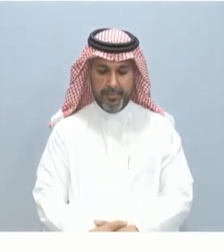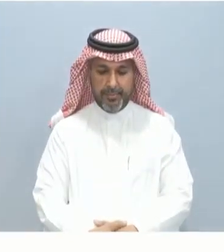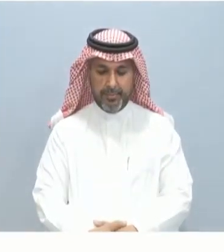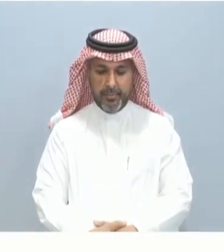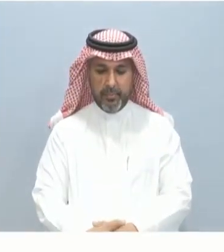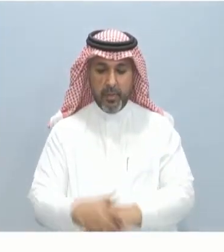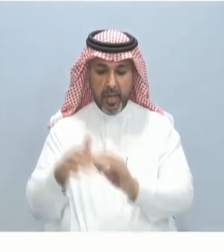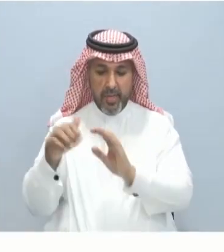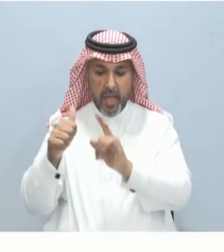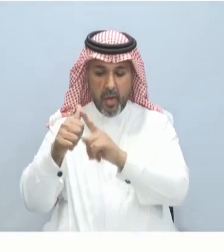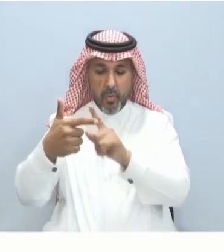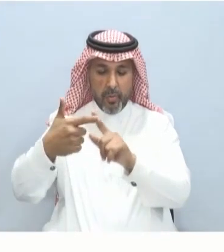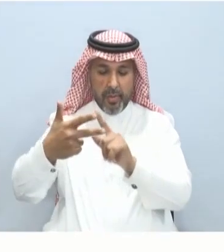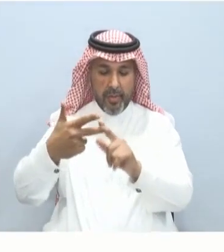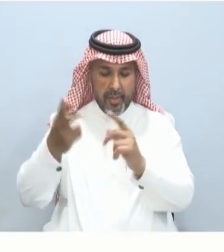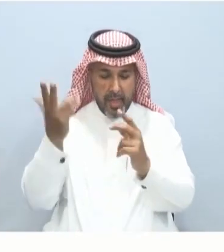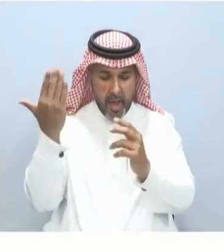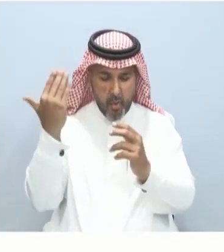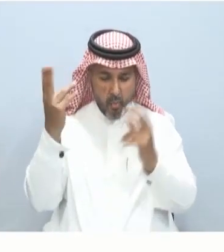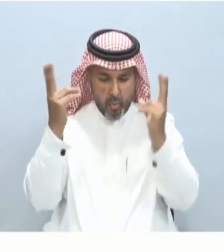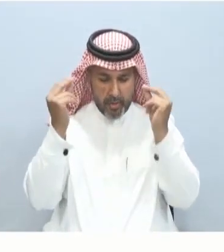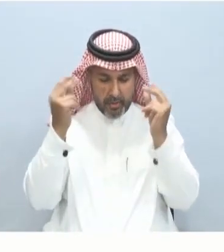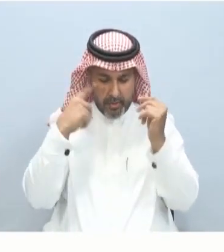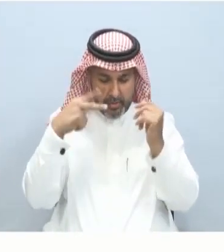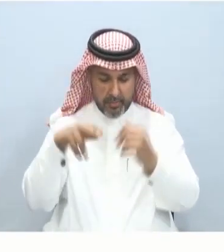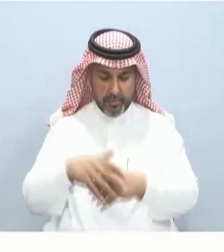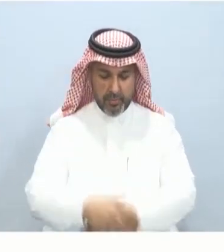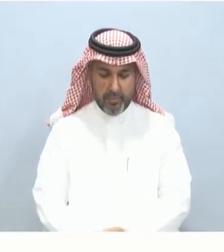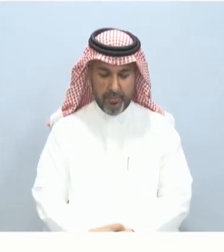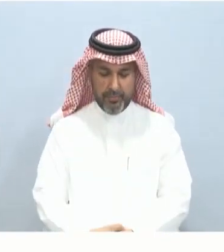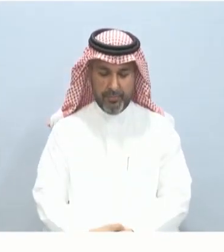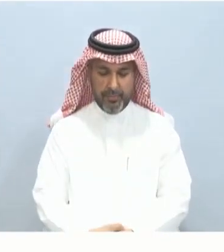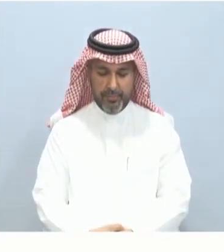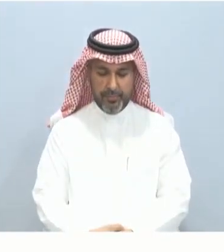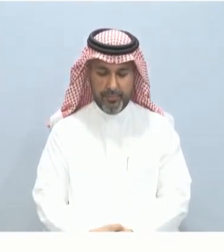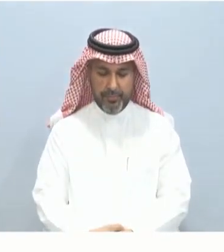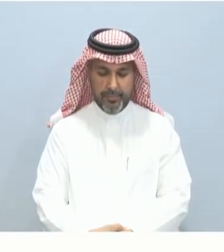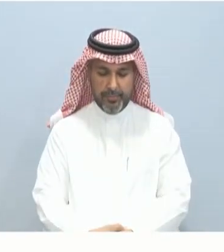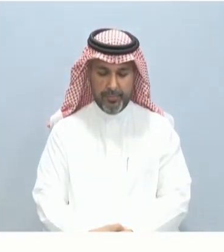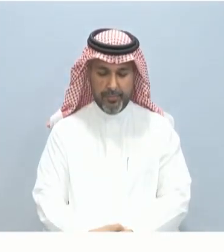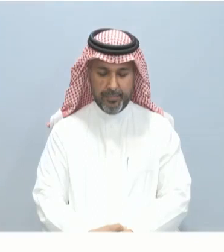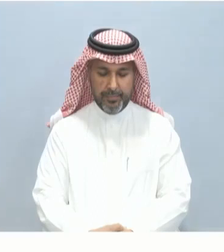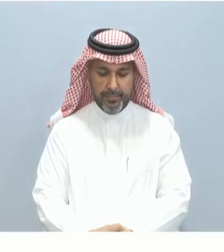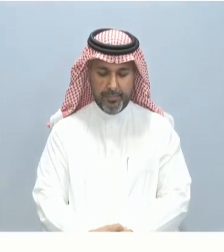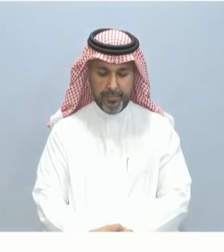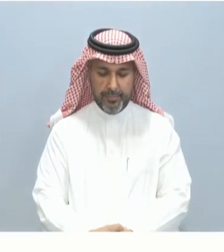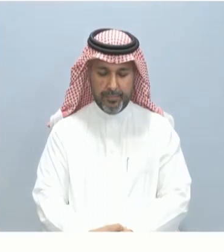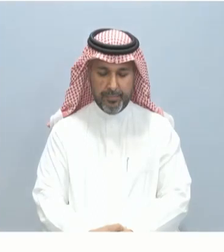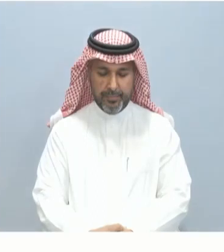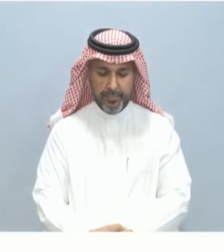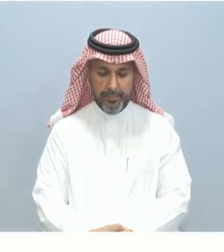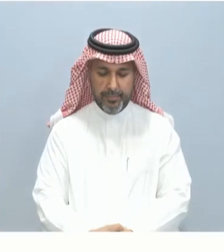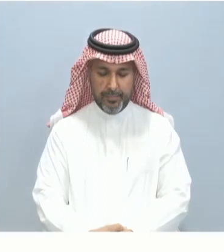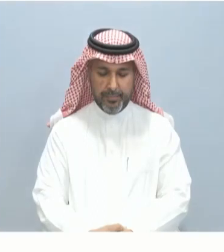تعرفنا على الفرق بين مربعين وكيفيه التعامل معه وايجاد طريقه التحليل بعكس اتجاه السهم اذا